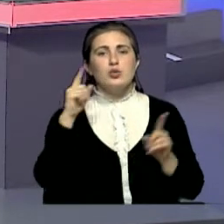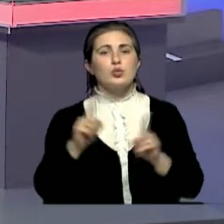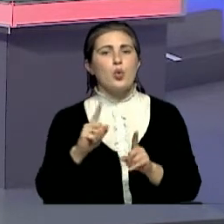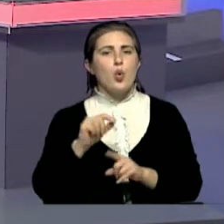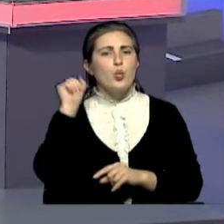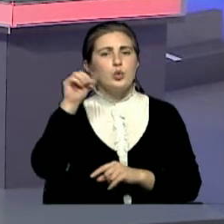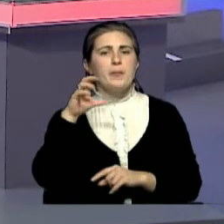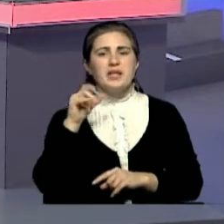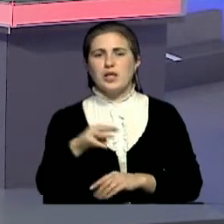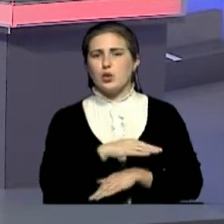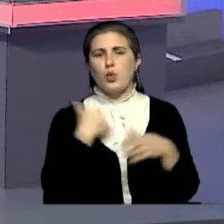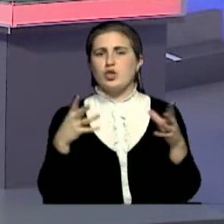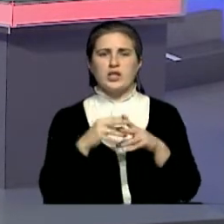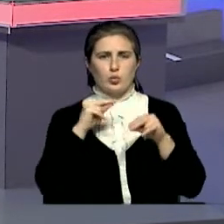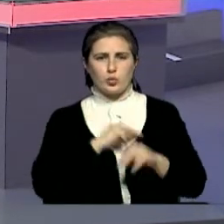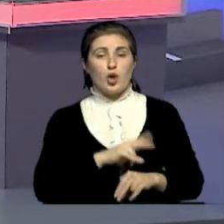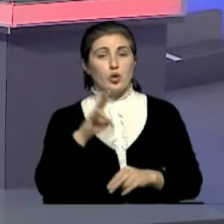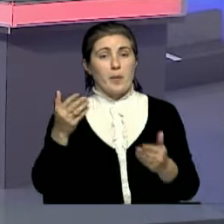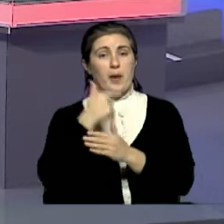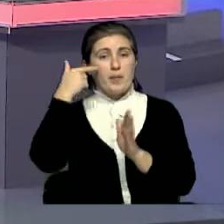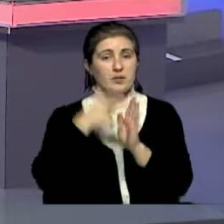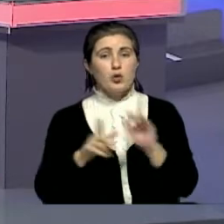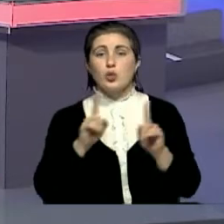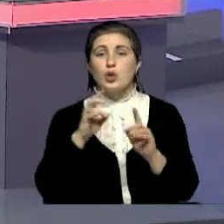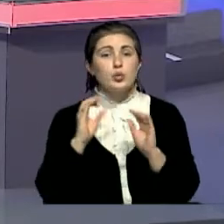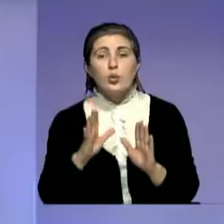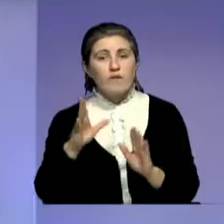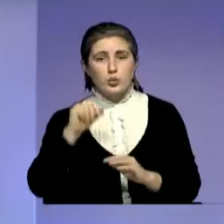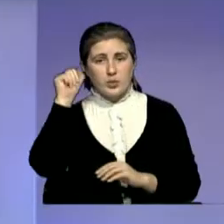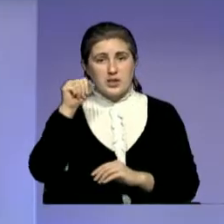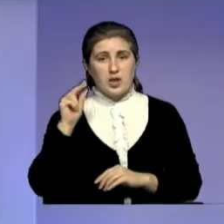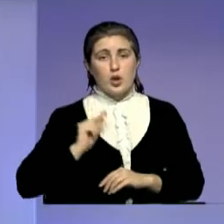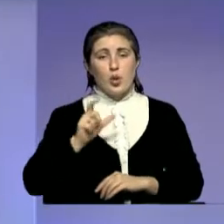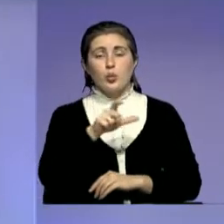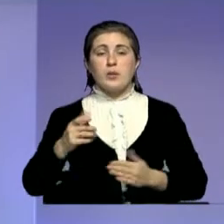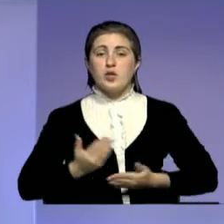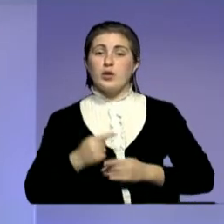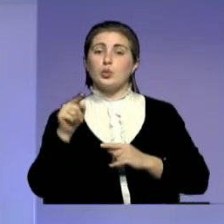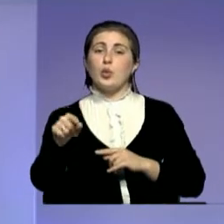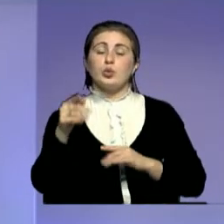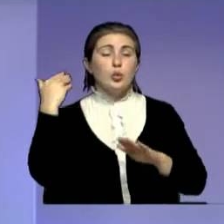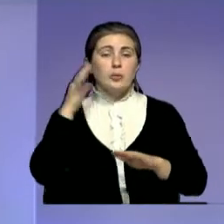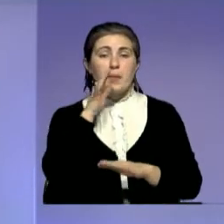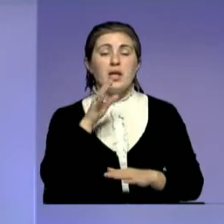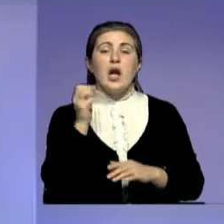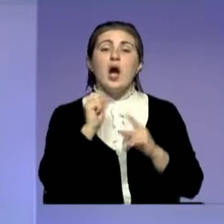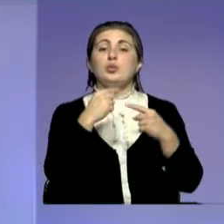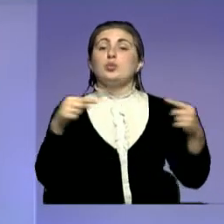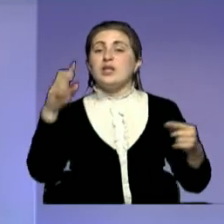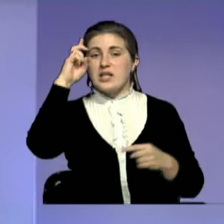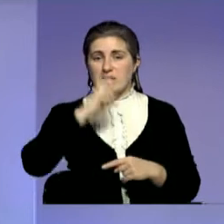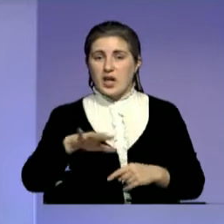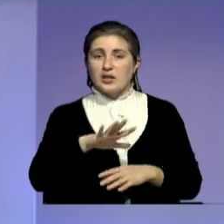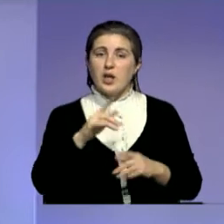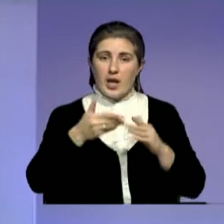хочет сотрудничать, но мы же понимаем, что не только в Узбекистане люди проживали на тот момент, а вот что касается других стран, с ними, может быть, как-то